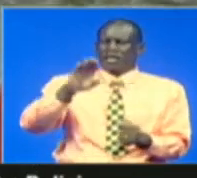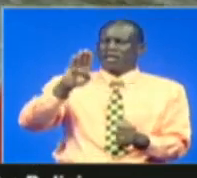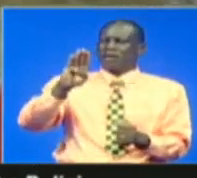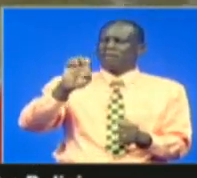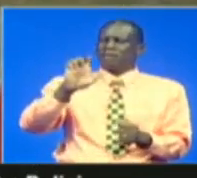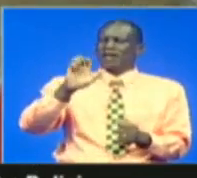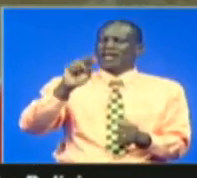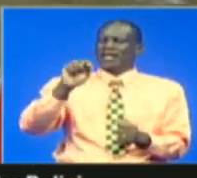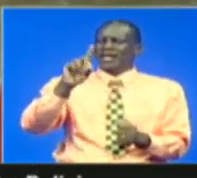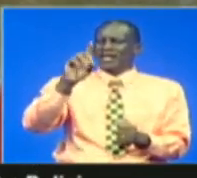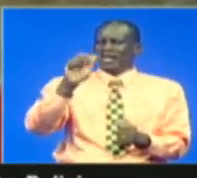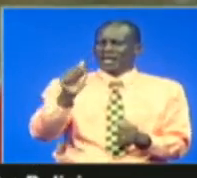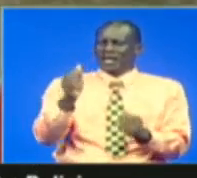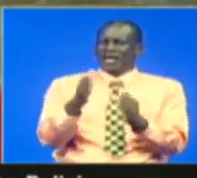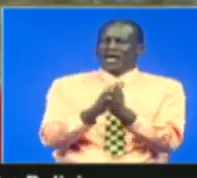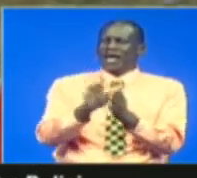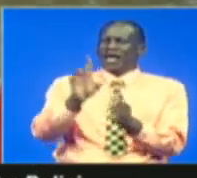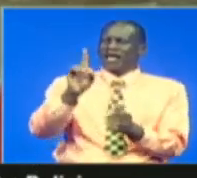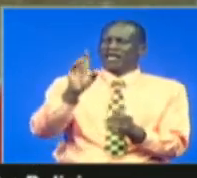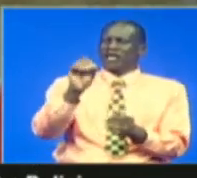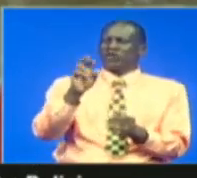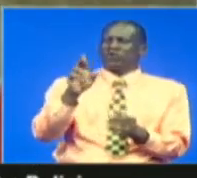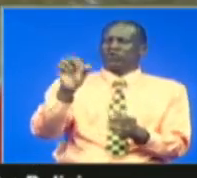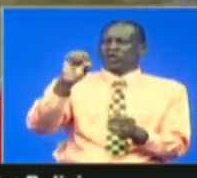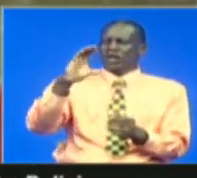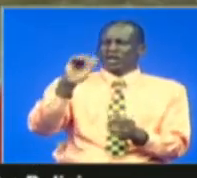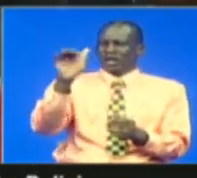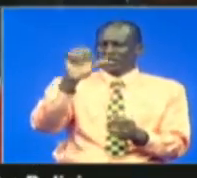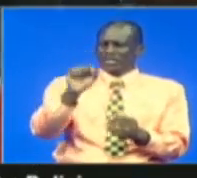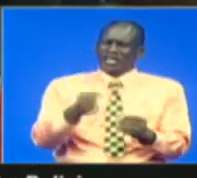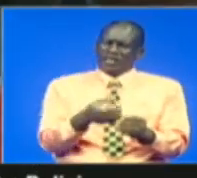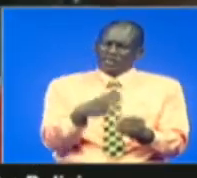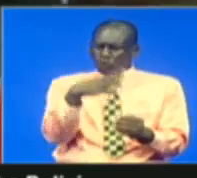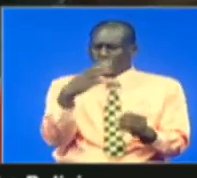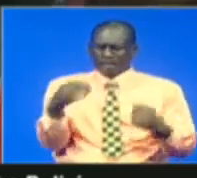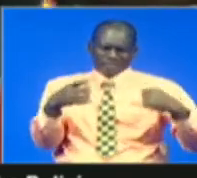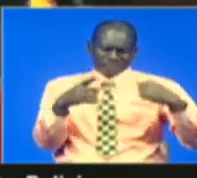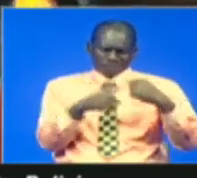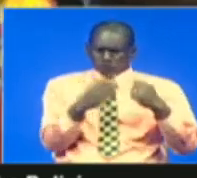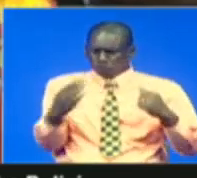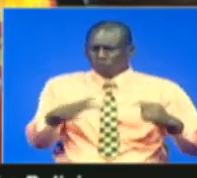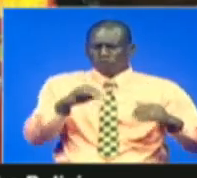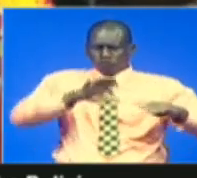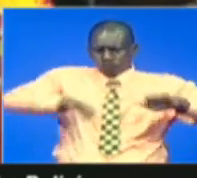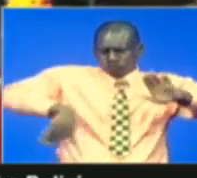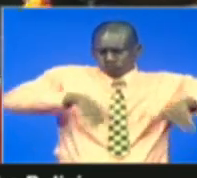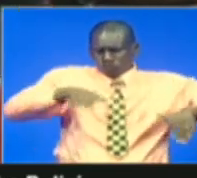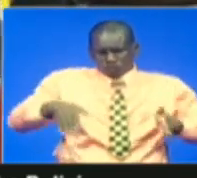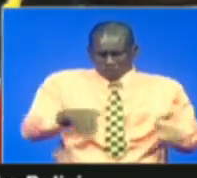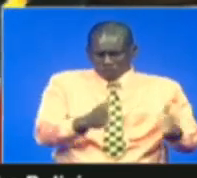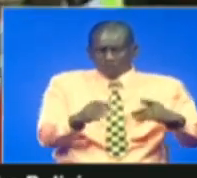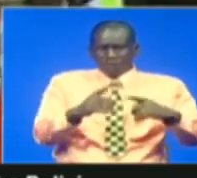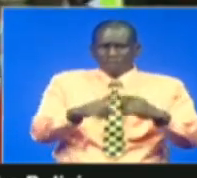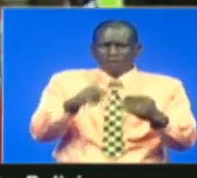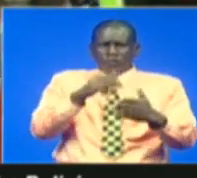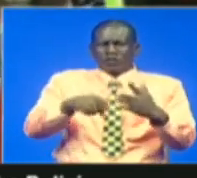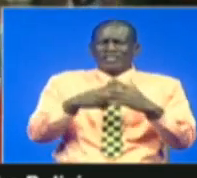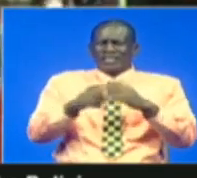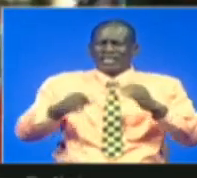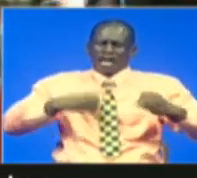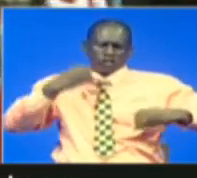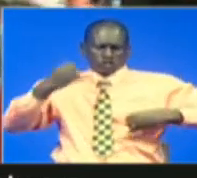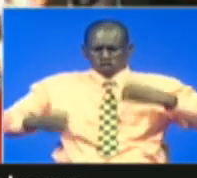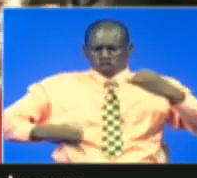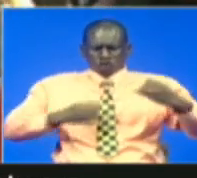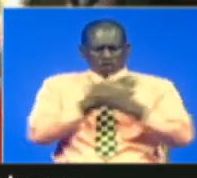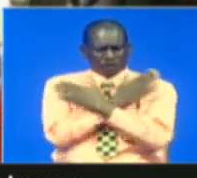Dorcas Muvinya walikuwa miongoni mwa watoto sita waliokwenda kuogelea mtoni, lakini kile kilichoanza kama raha miongoni mwa marafiki